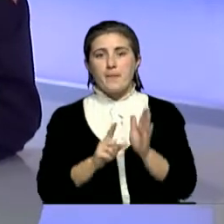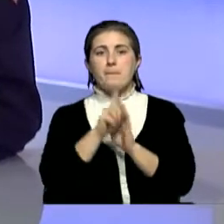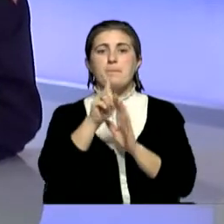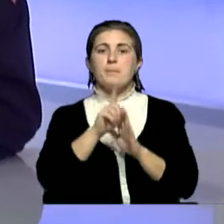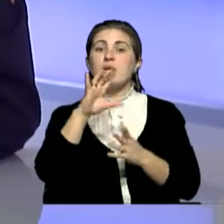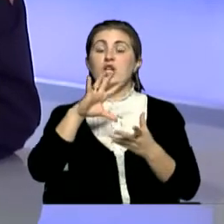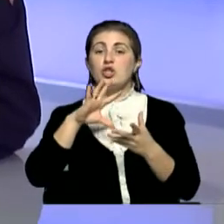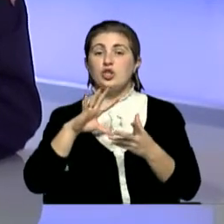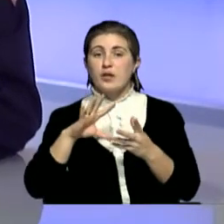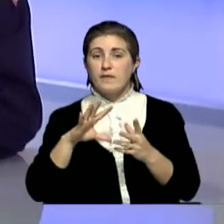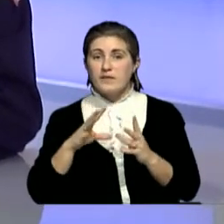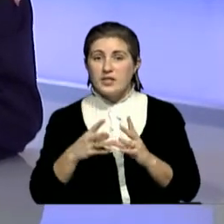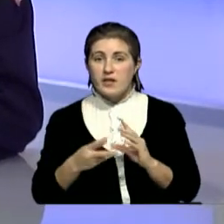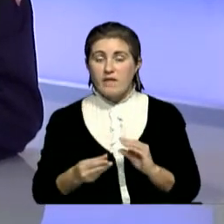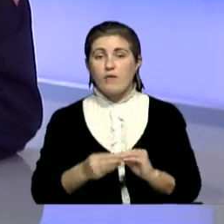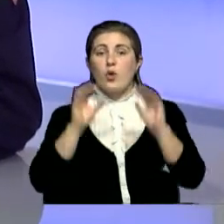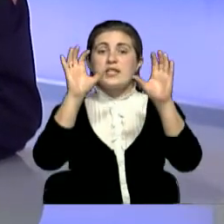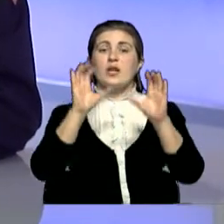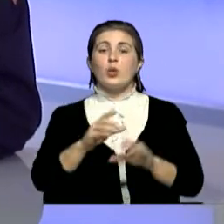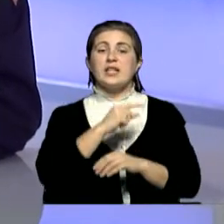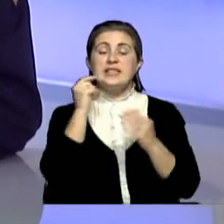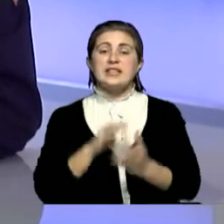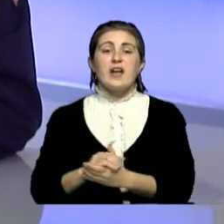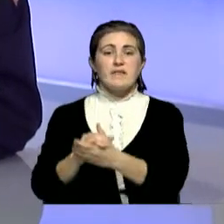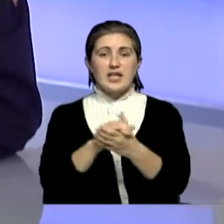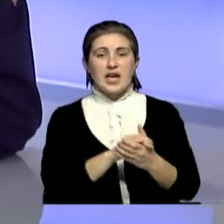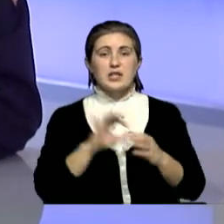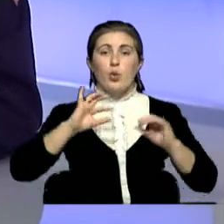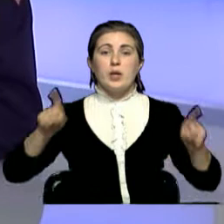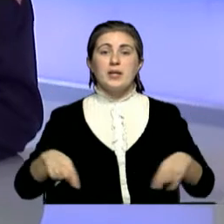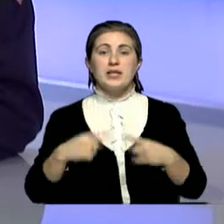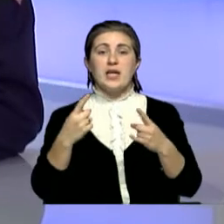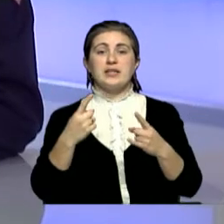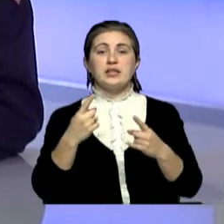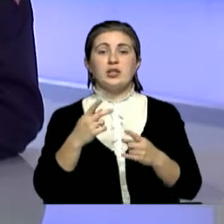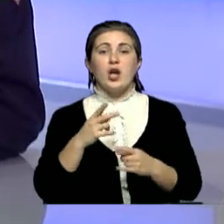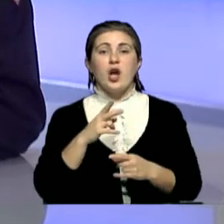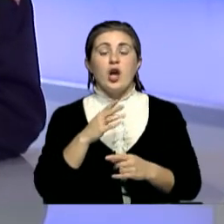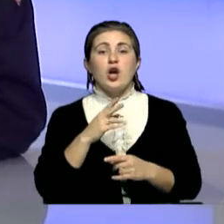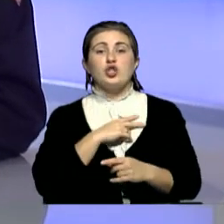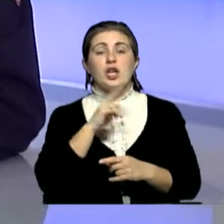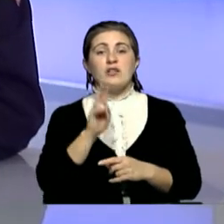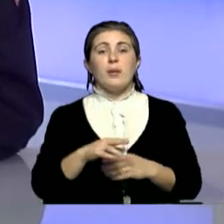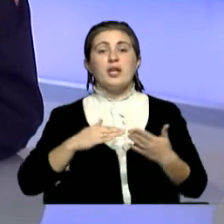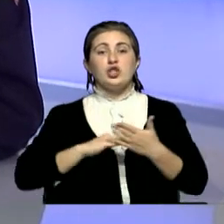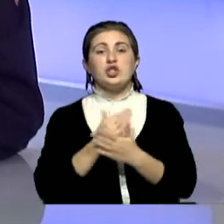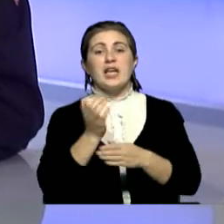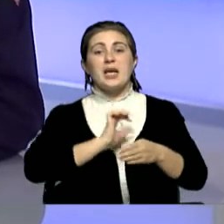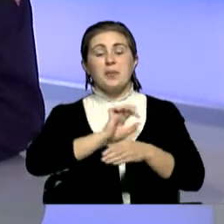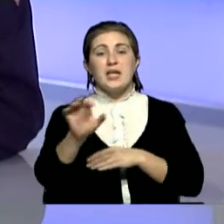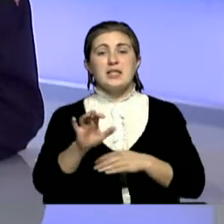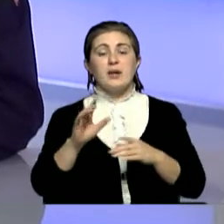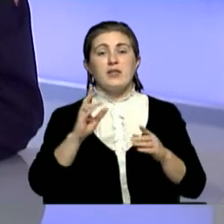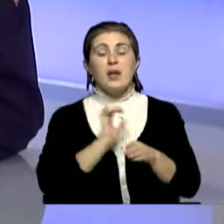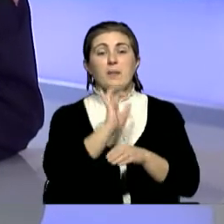всего, закон Российской Федерации о реабилитации жертв политических репрессий направлен на